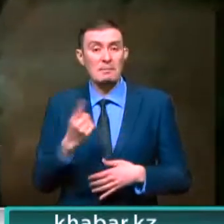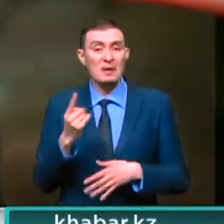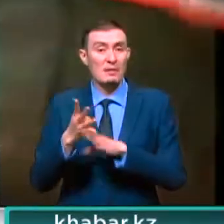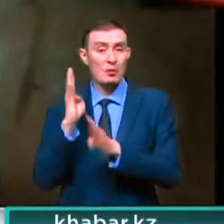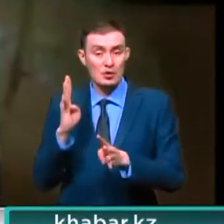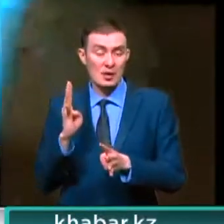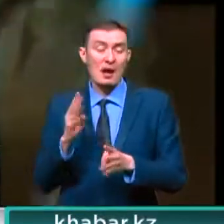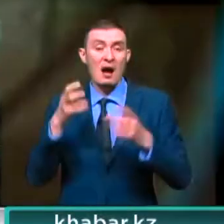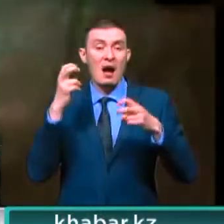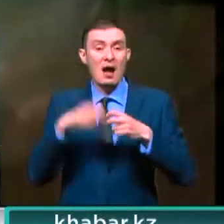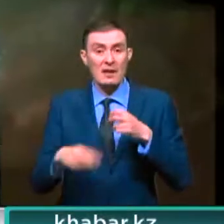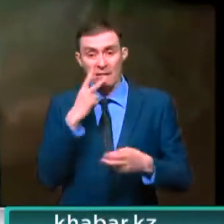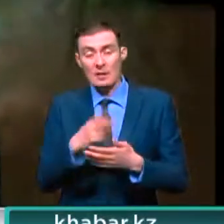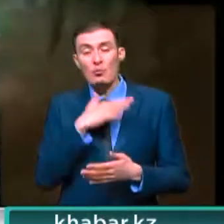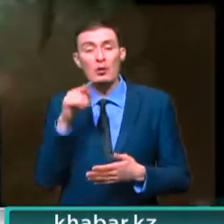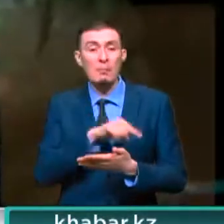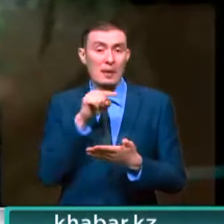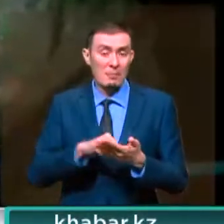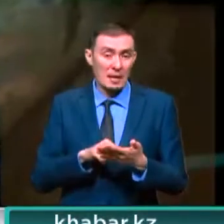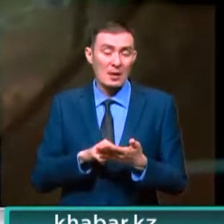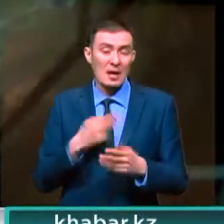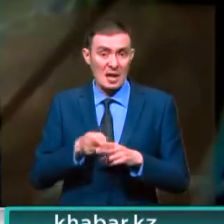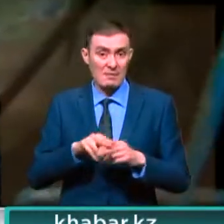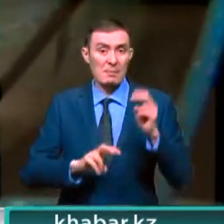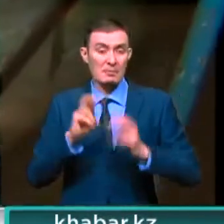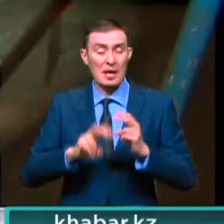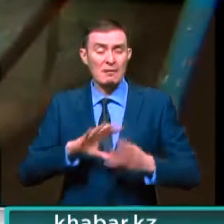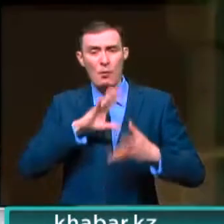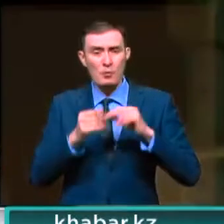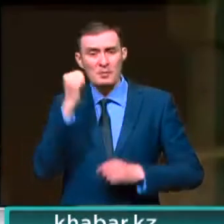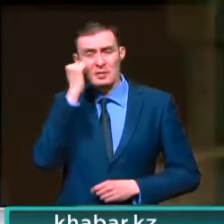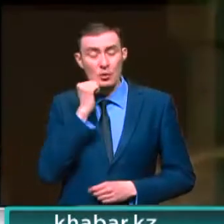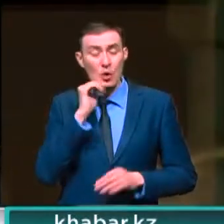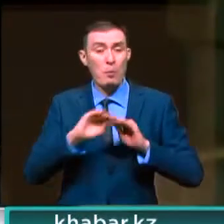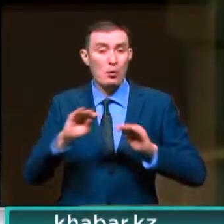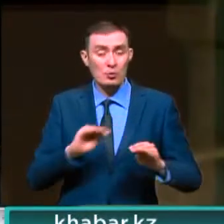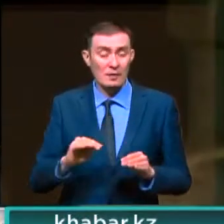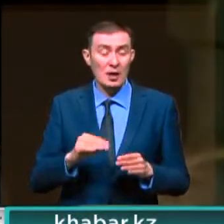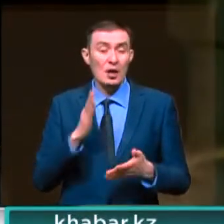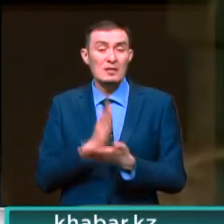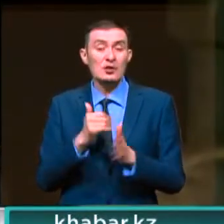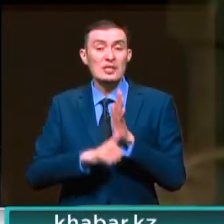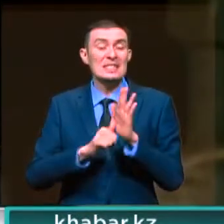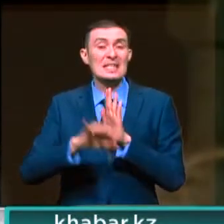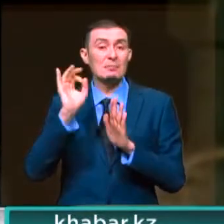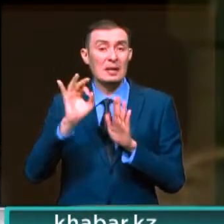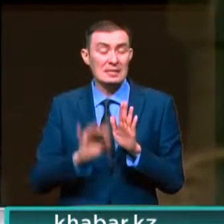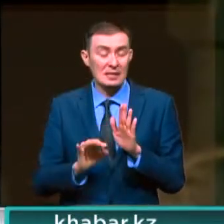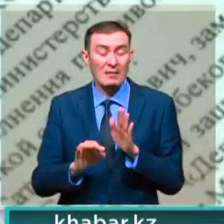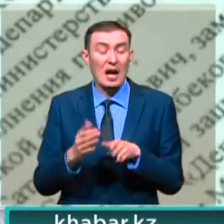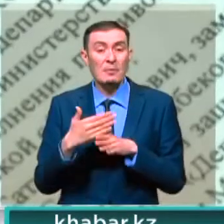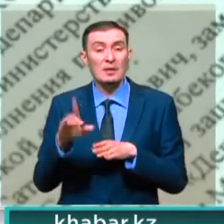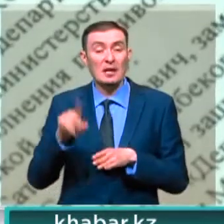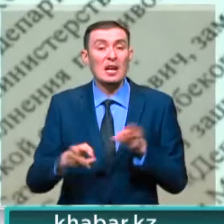очереди. Авария вскрыла немалые проблемы стратегического предприятия. Общий износ основного оборудования там составляет 60%, по